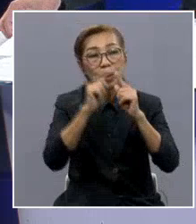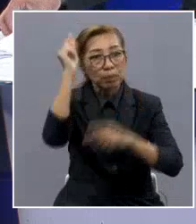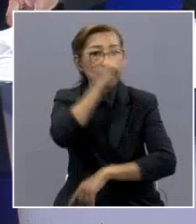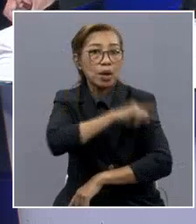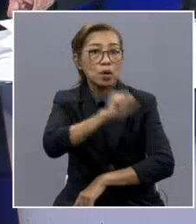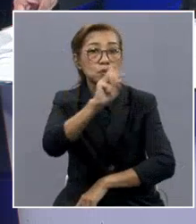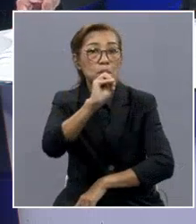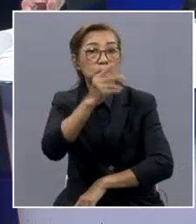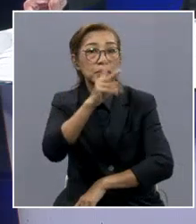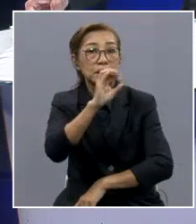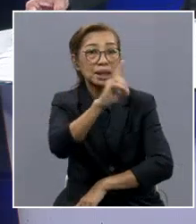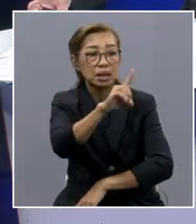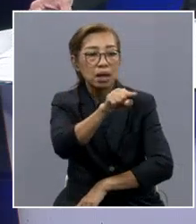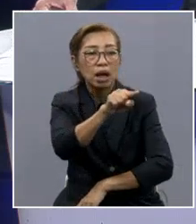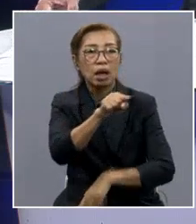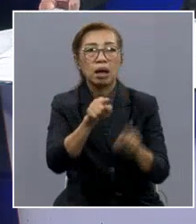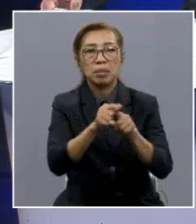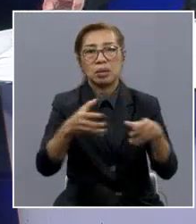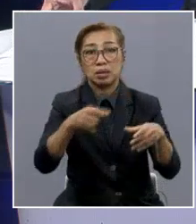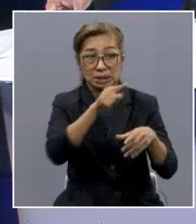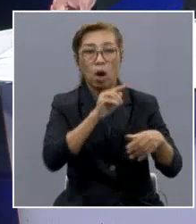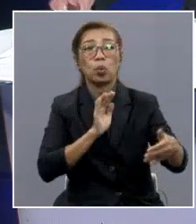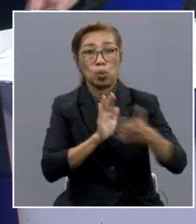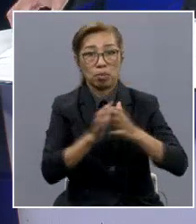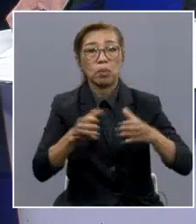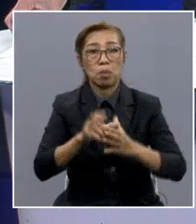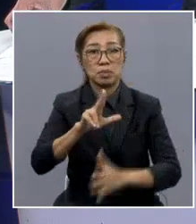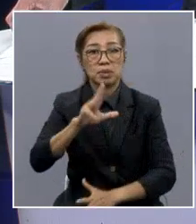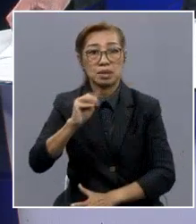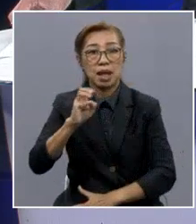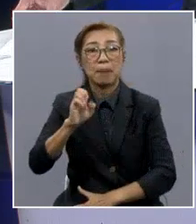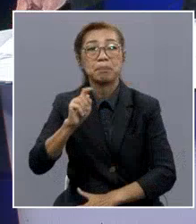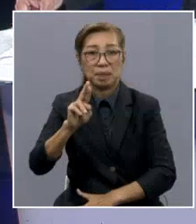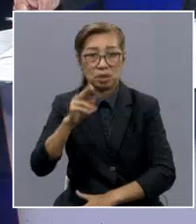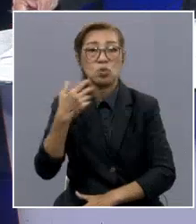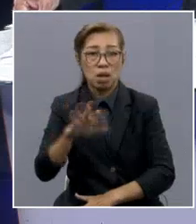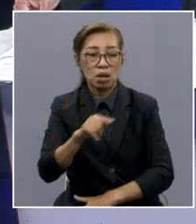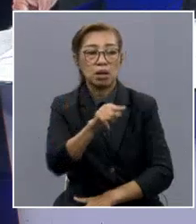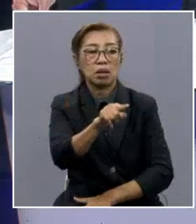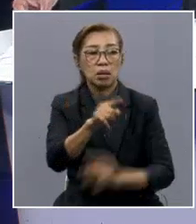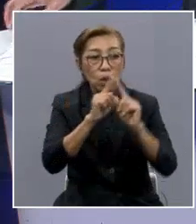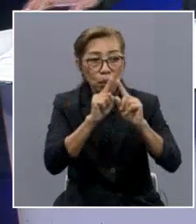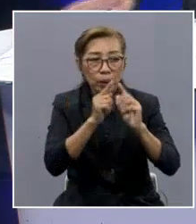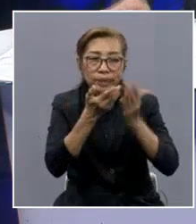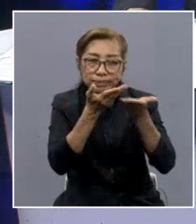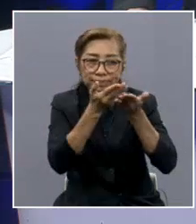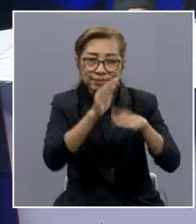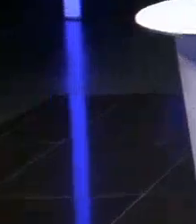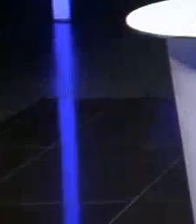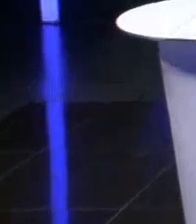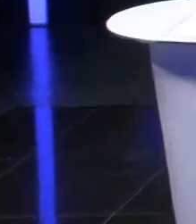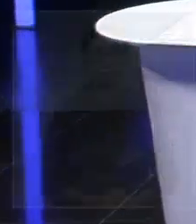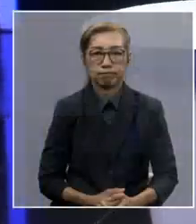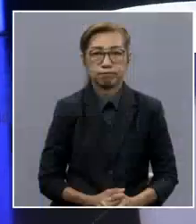ยก็ยังอยู่ในคนที่เรียกว่าเป็นกลุ่มสามมิตรนะก่อนหน้านี้แล้วก็กระจายกันออกไปล่าสุดเนี่ยก็ไปดีลกลับมา เดี๋ยวจับตากันนะ